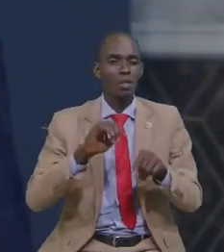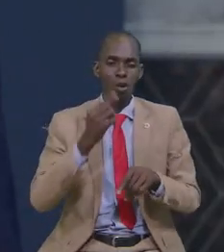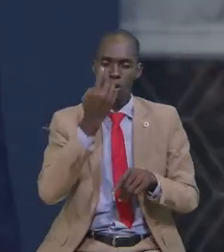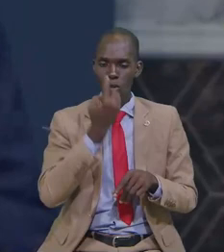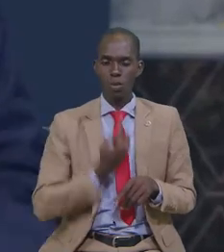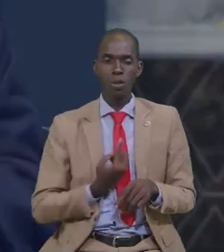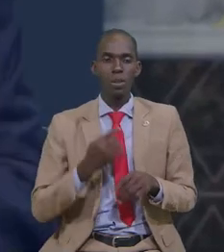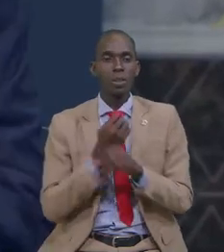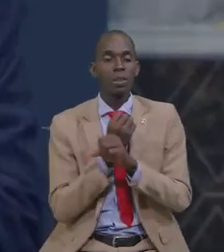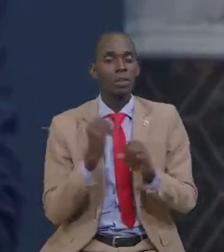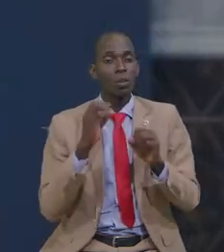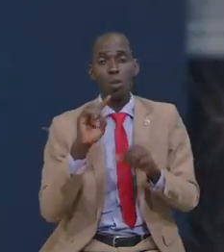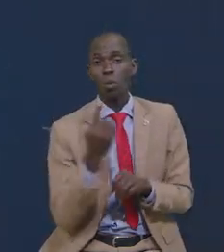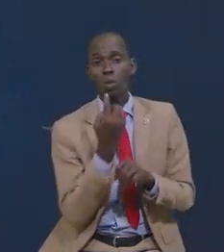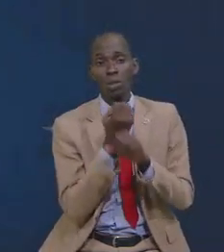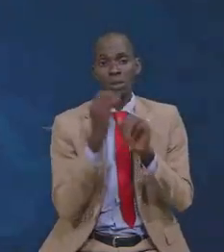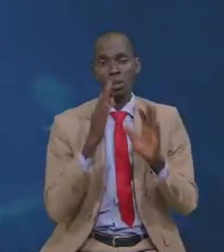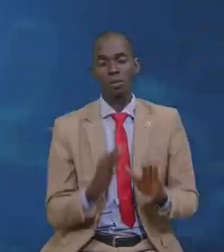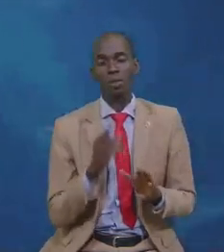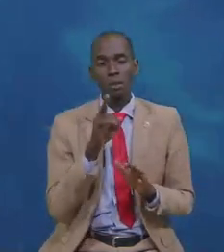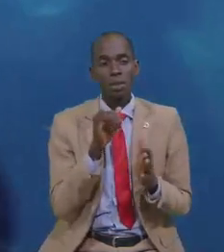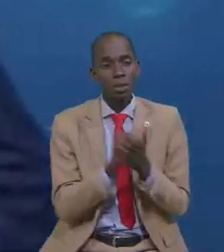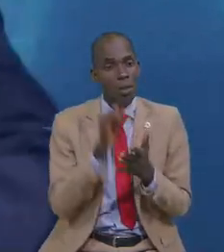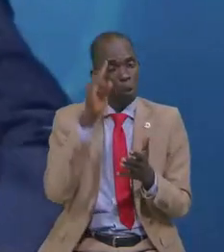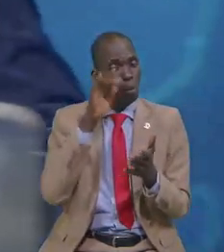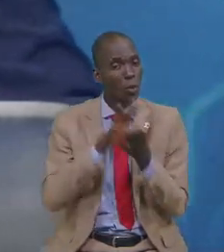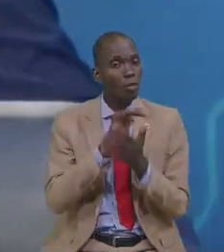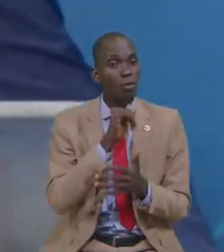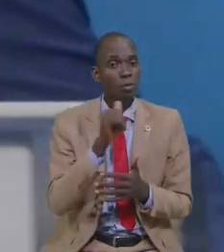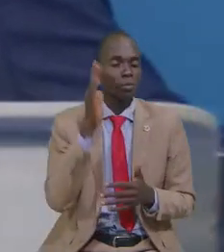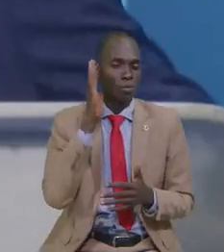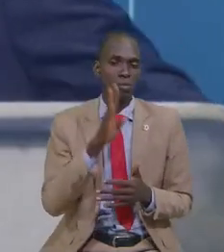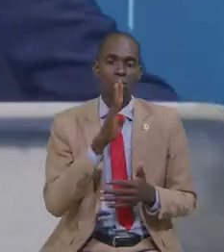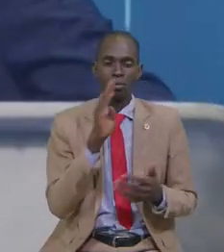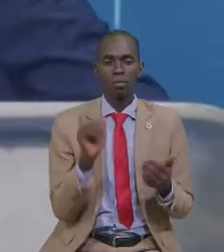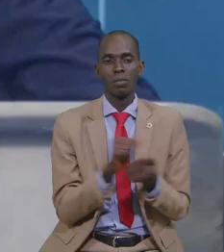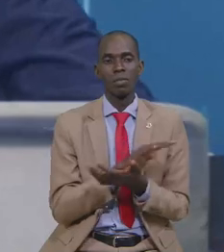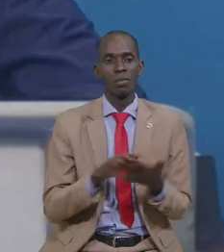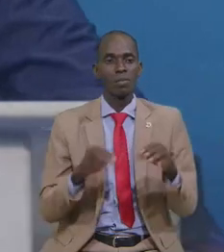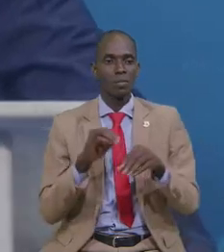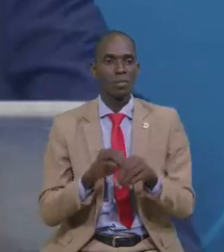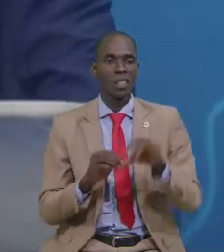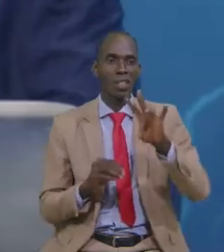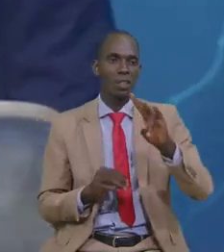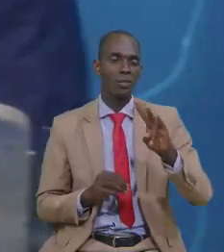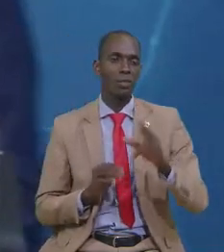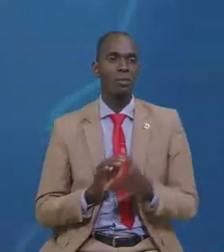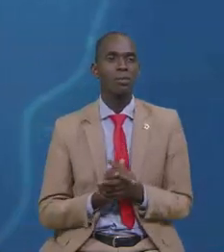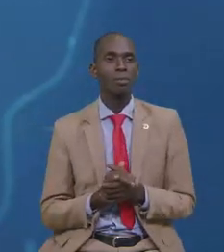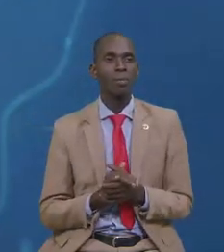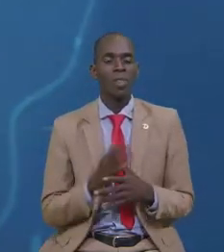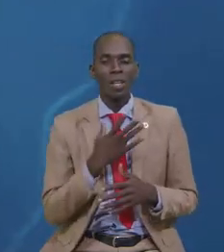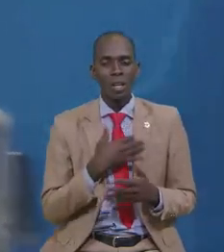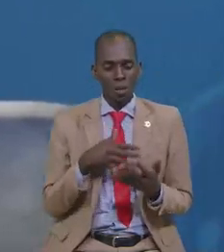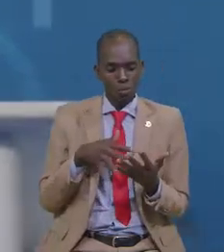étant le seul sauveur. Mais celui qui ne croit pas sera condamné. Le verset 17 nous dit,